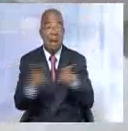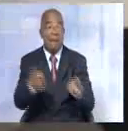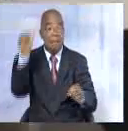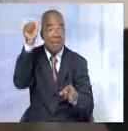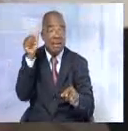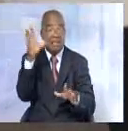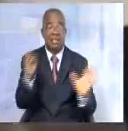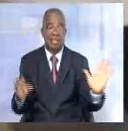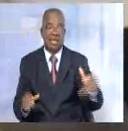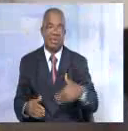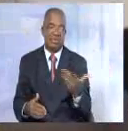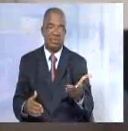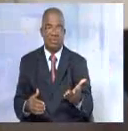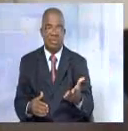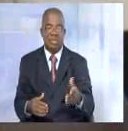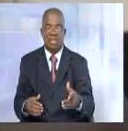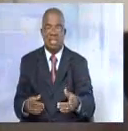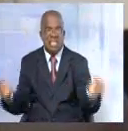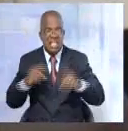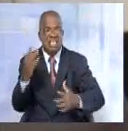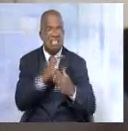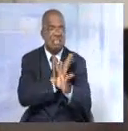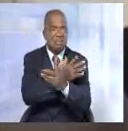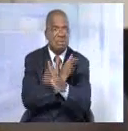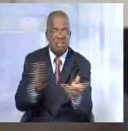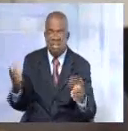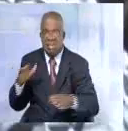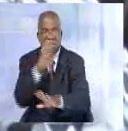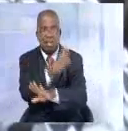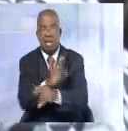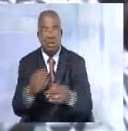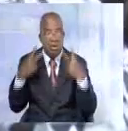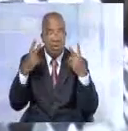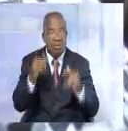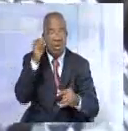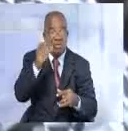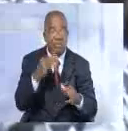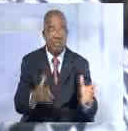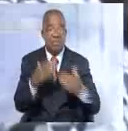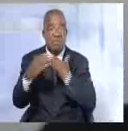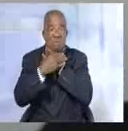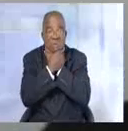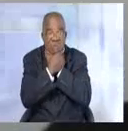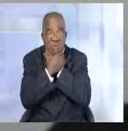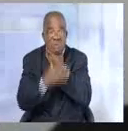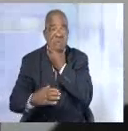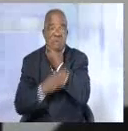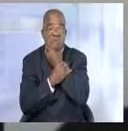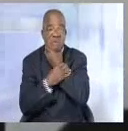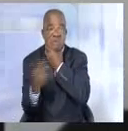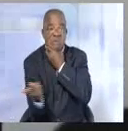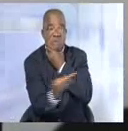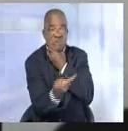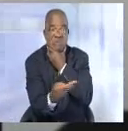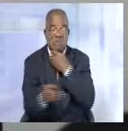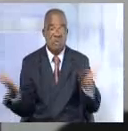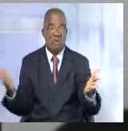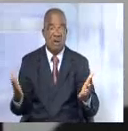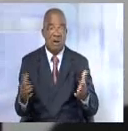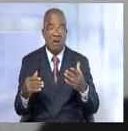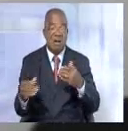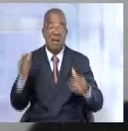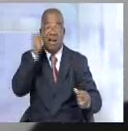élevé. Face à cette situation, le gouvernement ivoirien, à travers le ministère chargé de la Défense, avec l'appui technique et financier du bureau de la